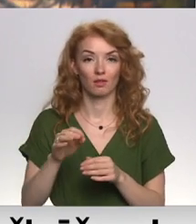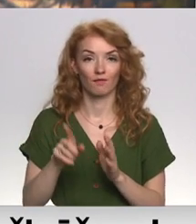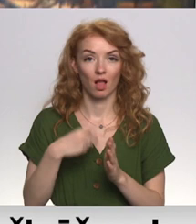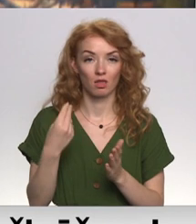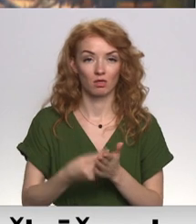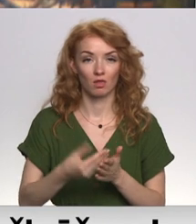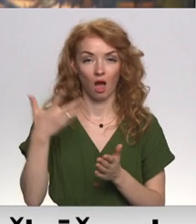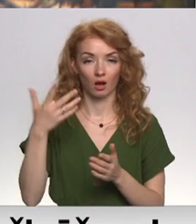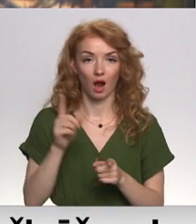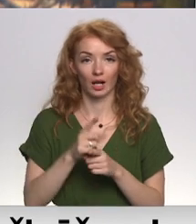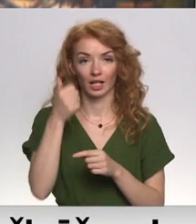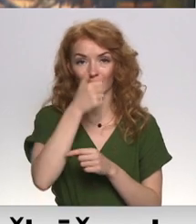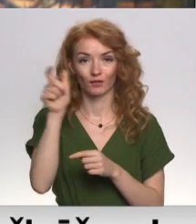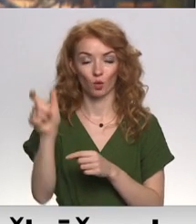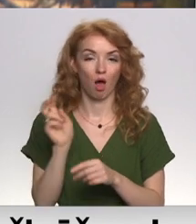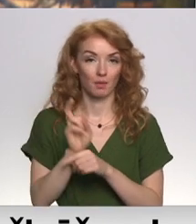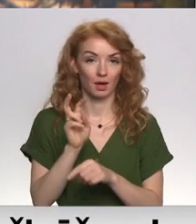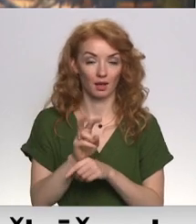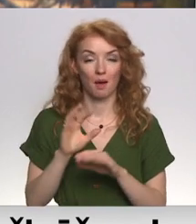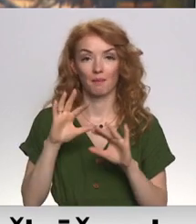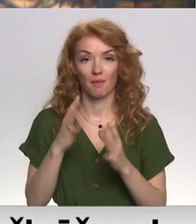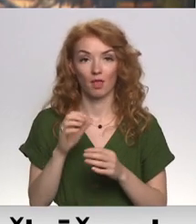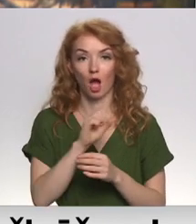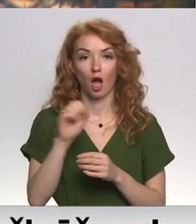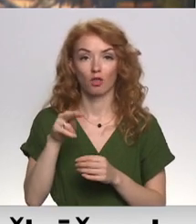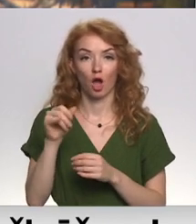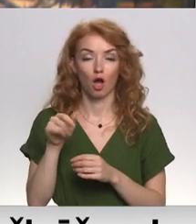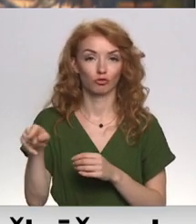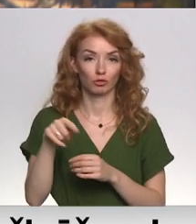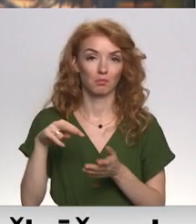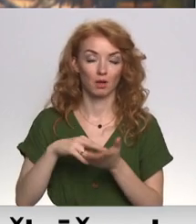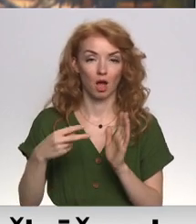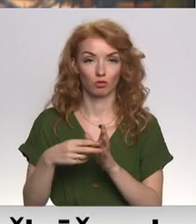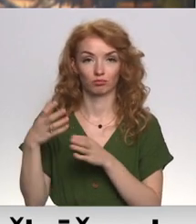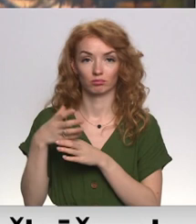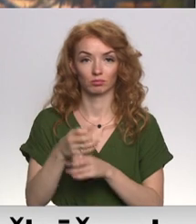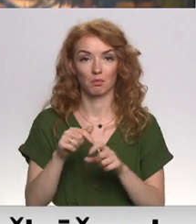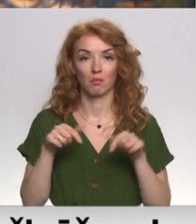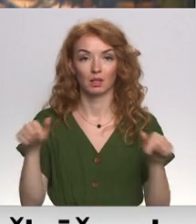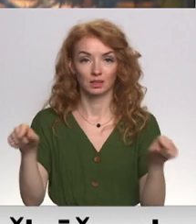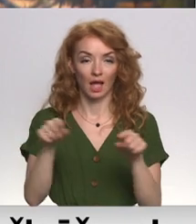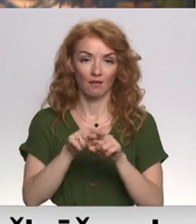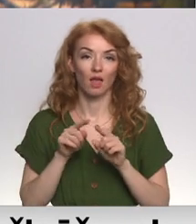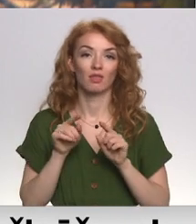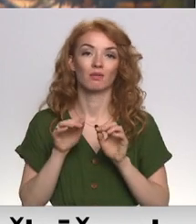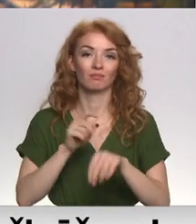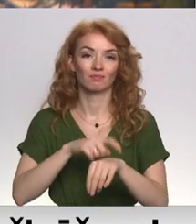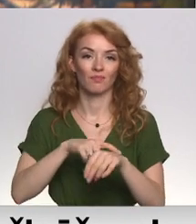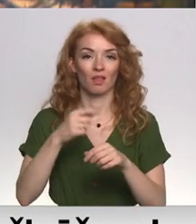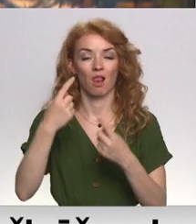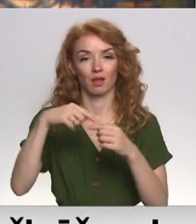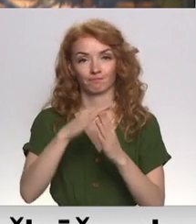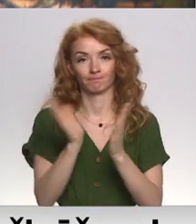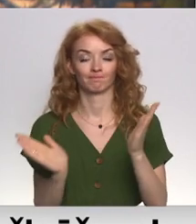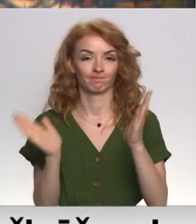dārgāki kļūs individuāli apmeklējumi, bet Ādažu novadā plāno samazināt baseina darbības laiku. Netiek izslēgta